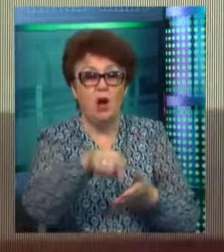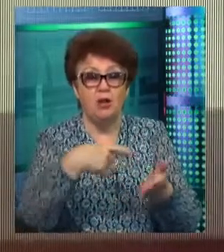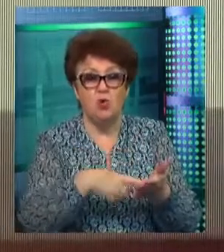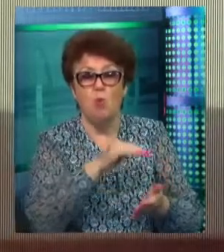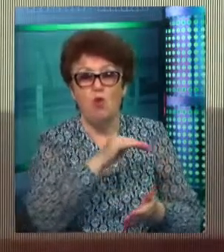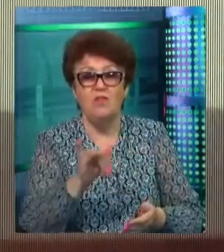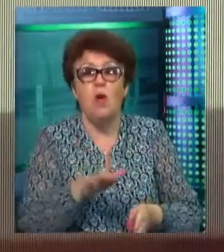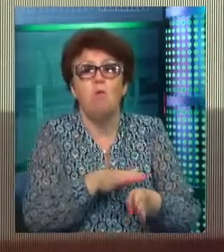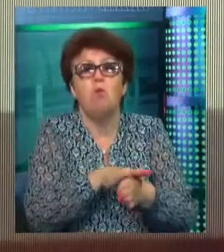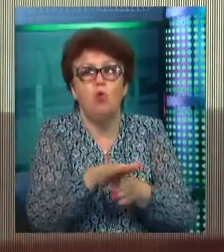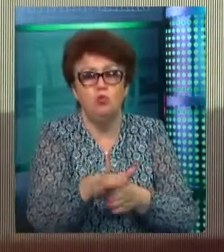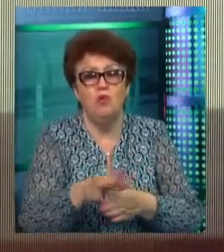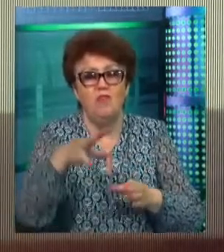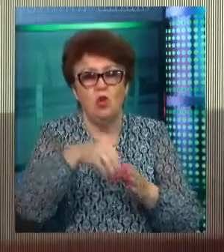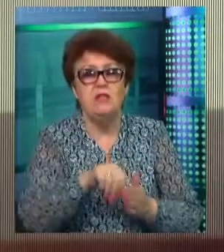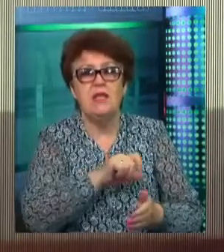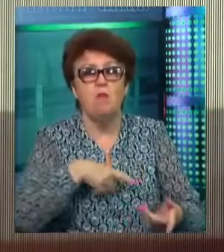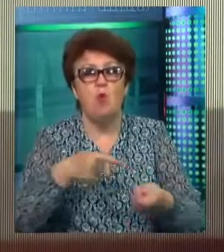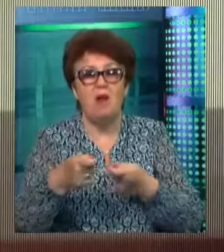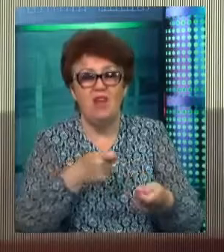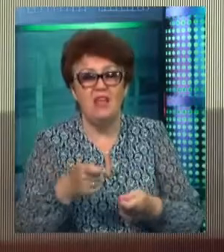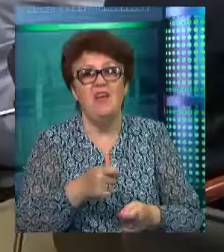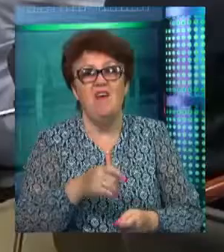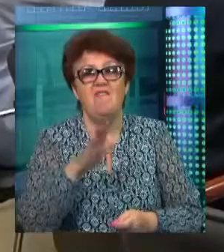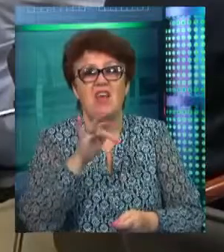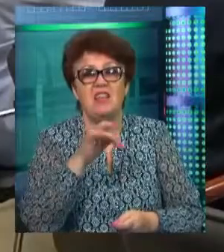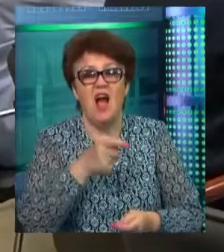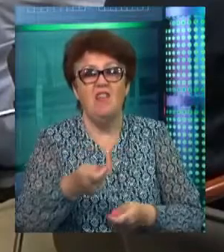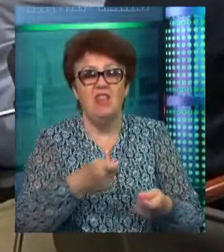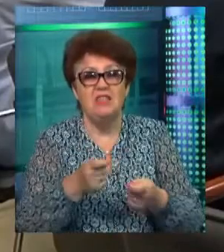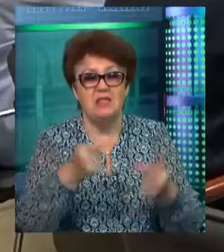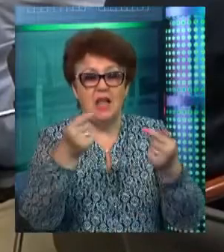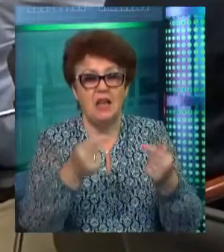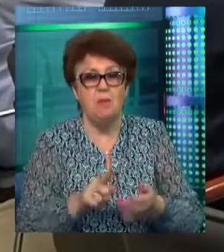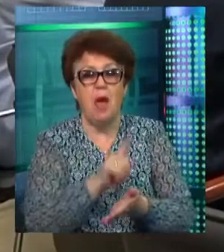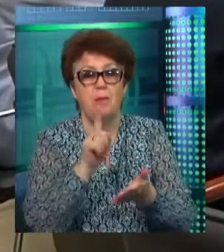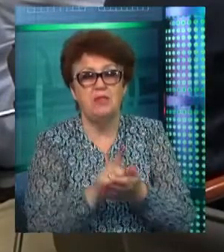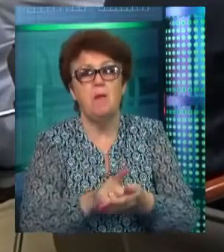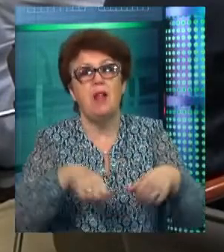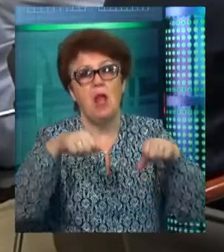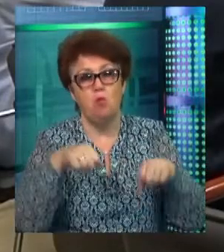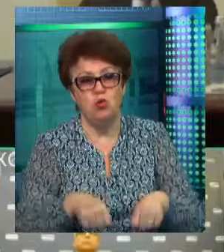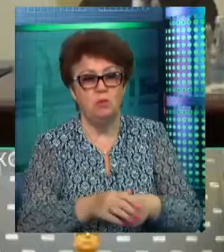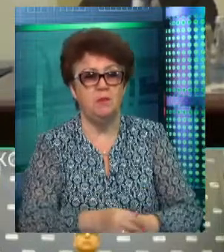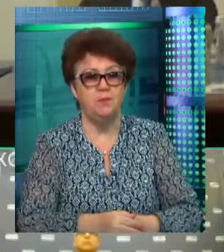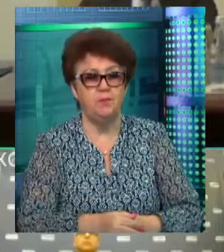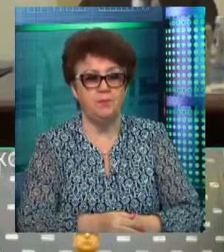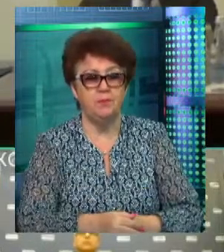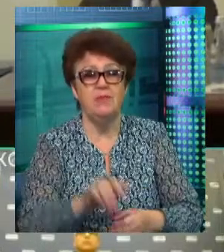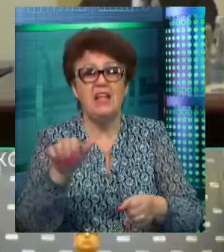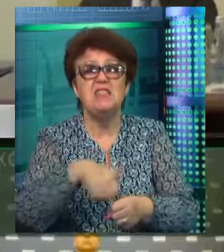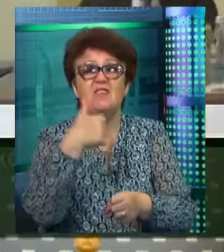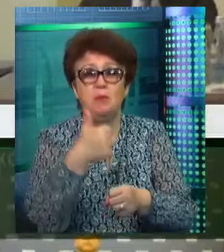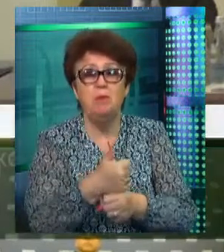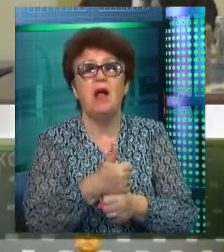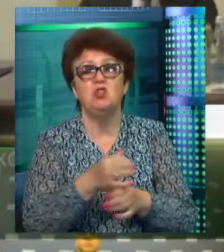и полностью идет местное самоуправление вертикаль власти с конкретными обязанностями и полномочиями основополагающие принципы